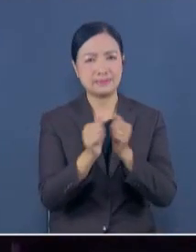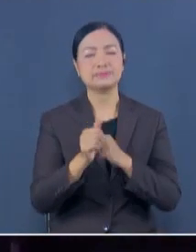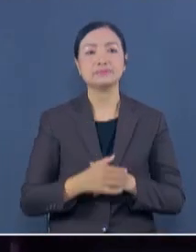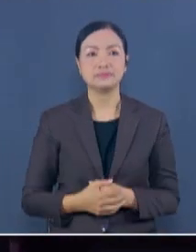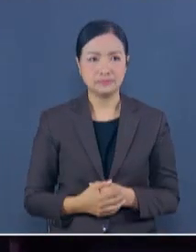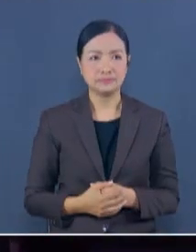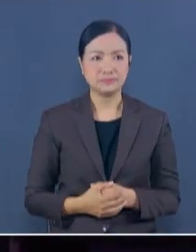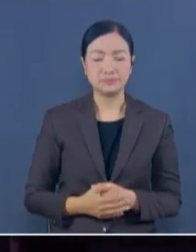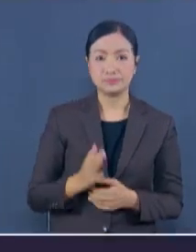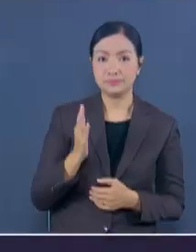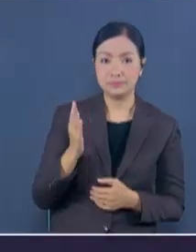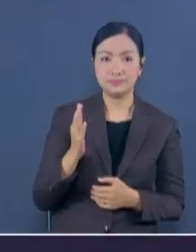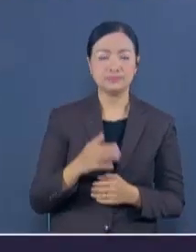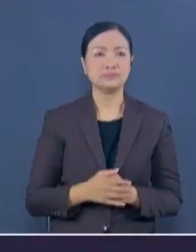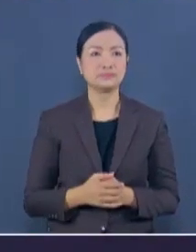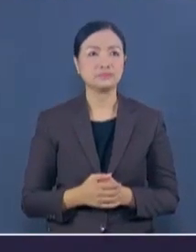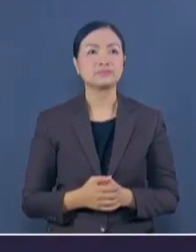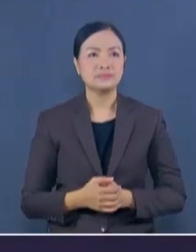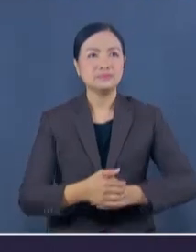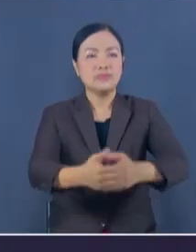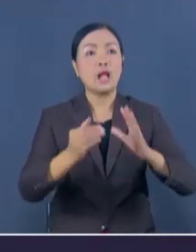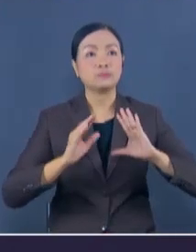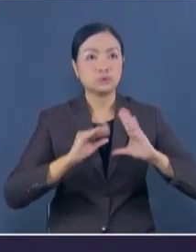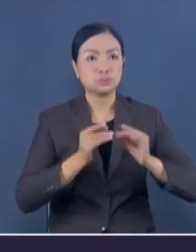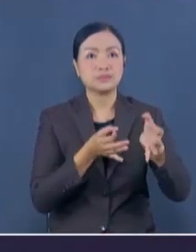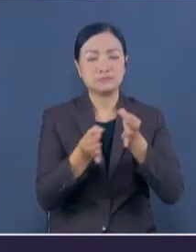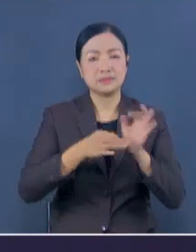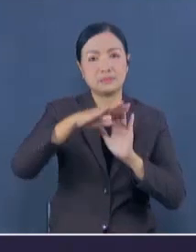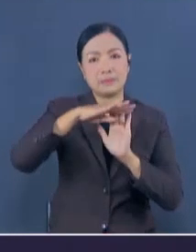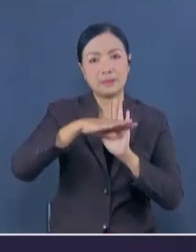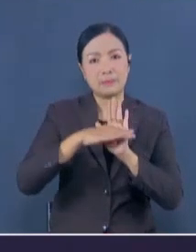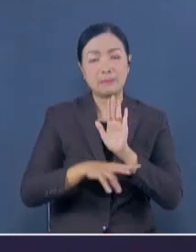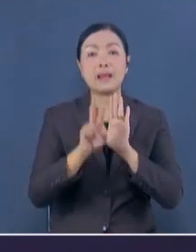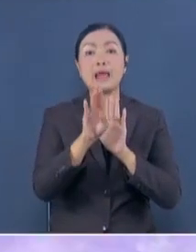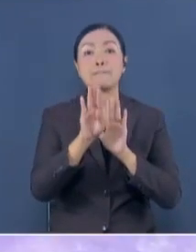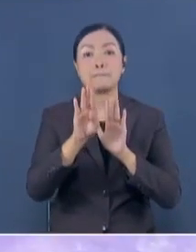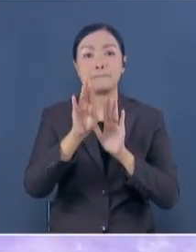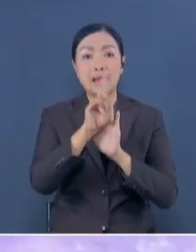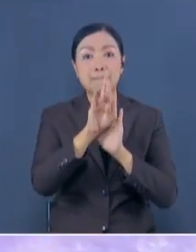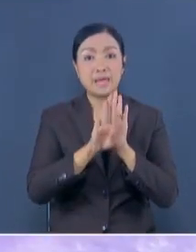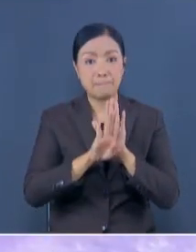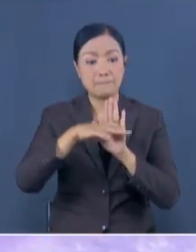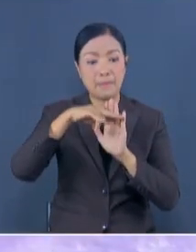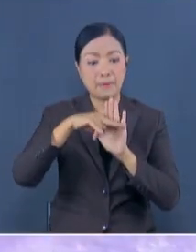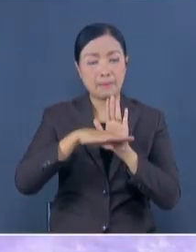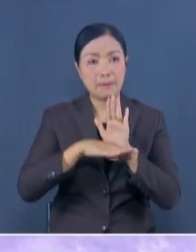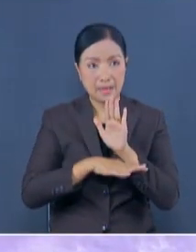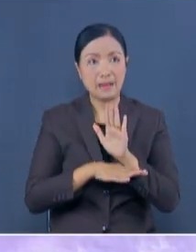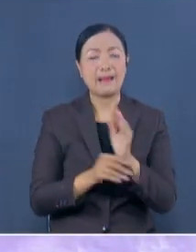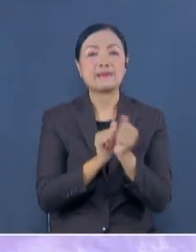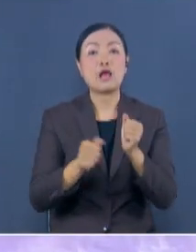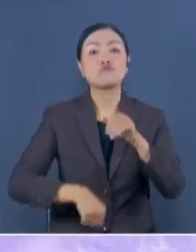ที่โมโนสตูดิโอนะครับมีการประชุมชี้แจงระเบียบและกติกาการแข่งขันฟุตบอลทีวีสามัคคีคัพครั้งที่7ประจ